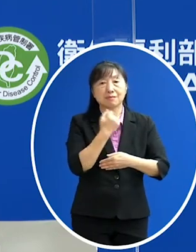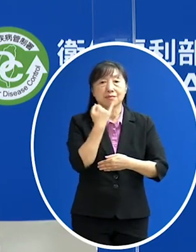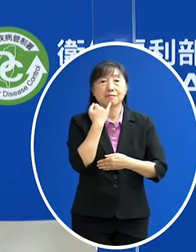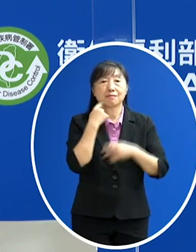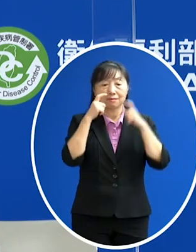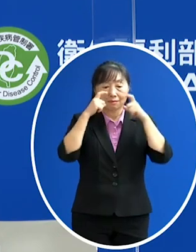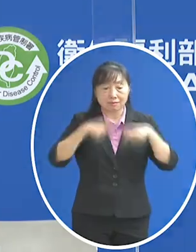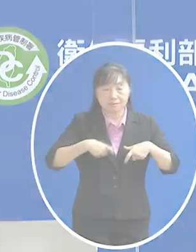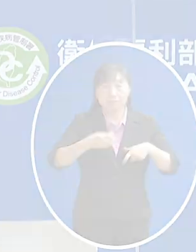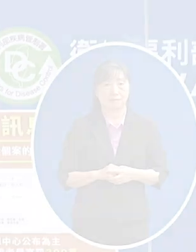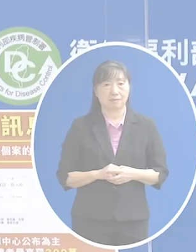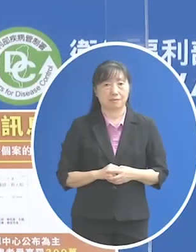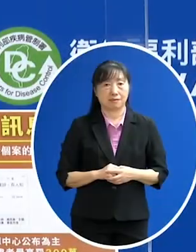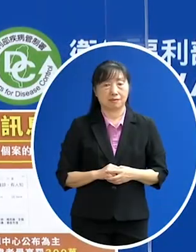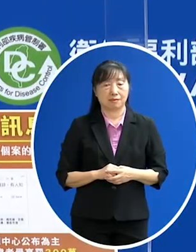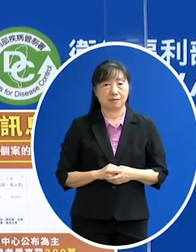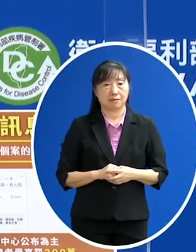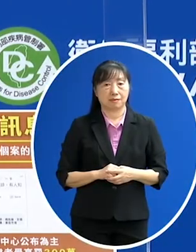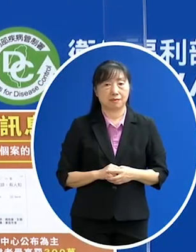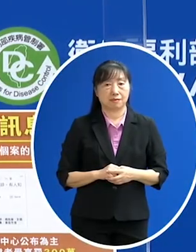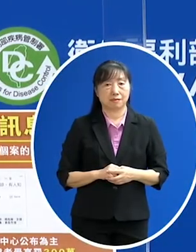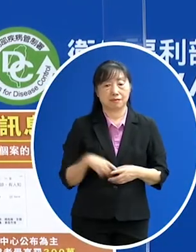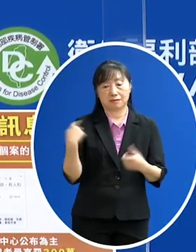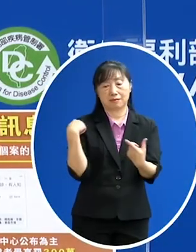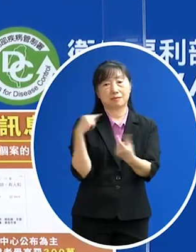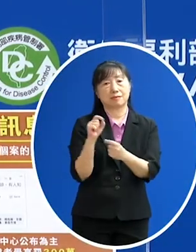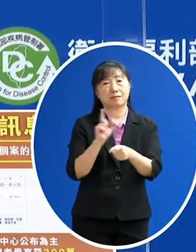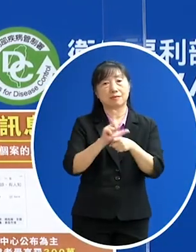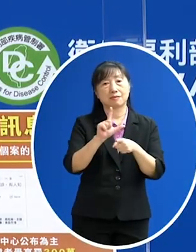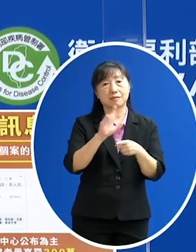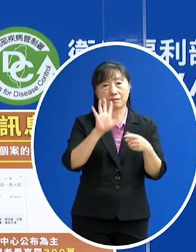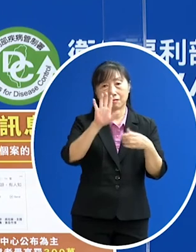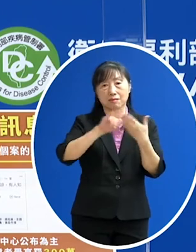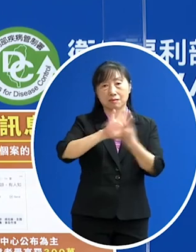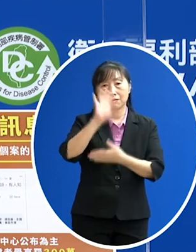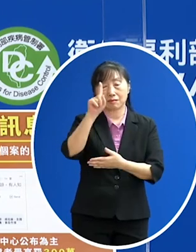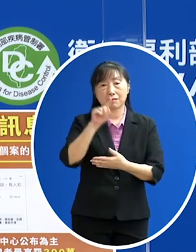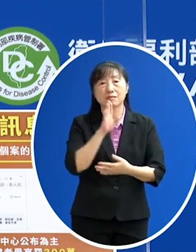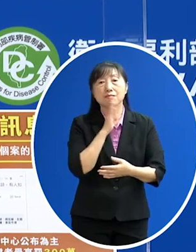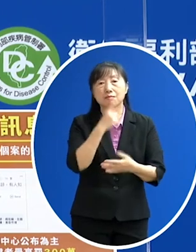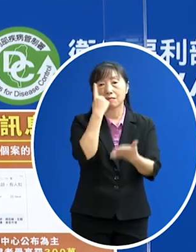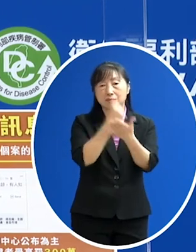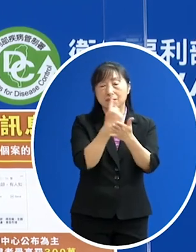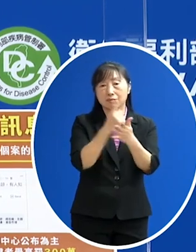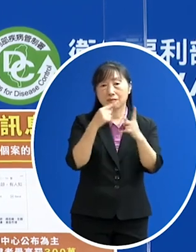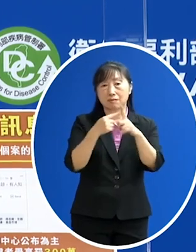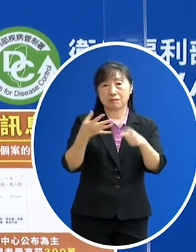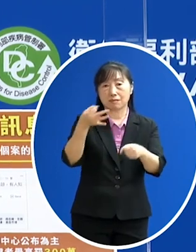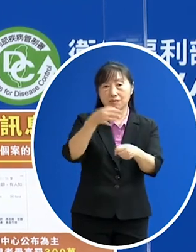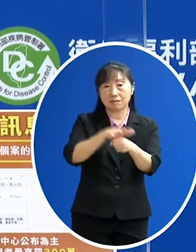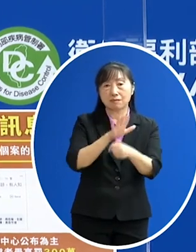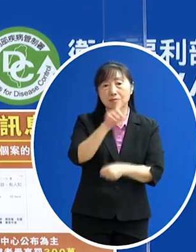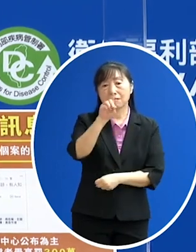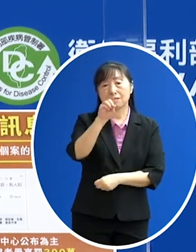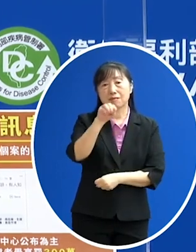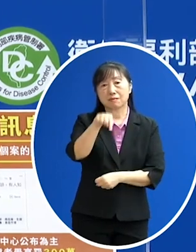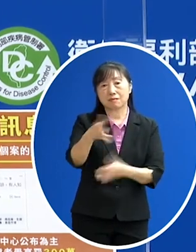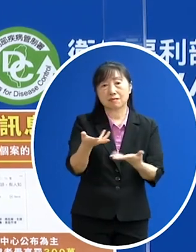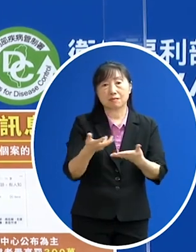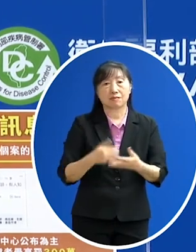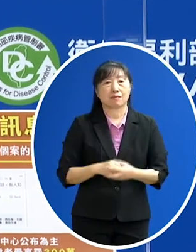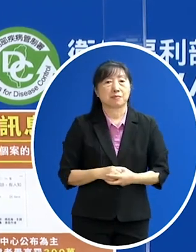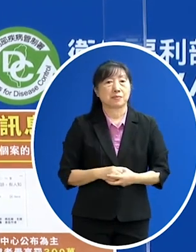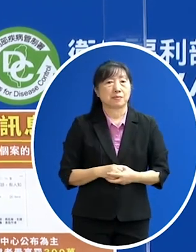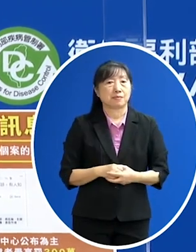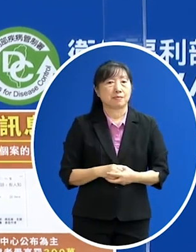佩戴口罩。最近在 LINE 上面也另外有一则是每人补助疫情援助金10,000元的这个讯息